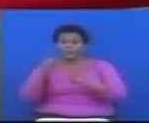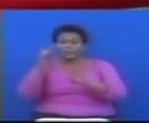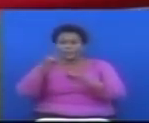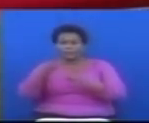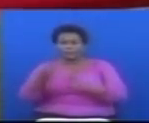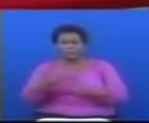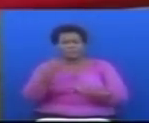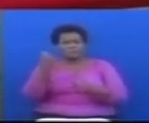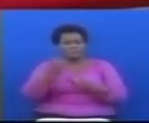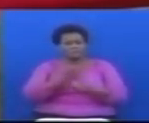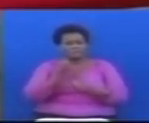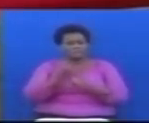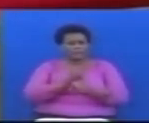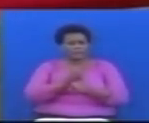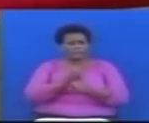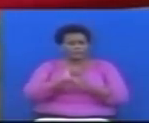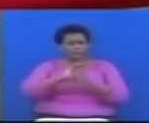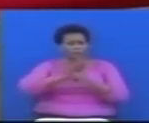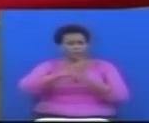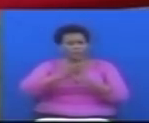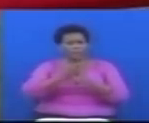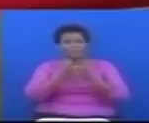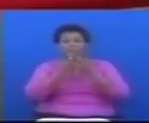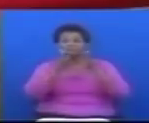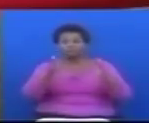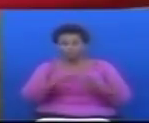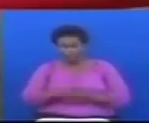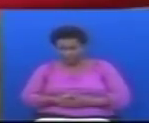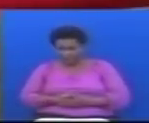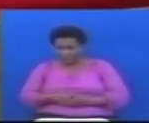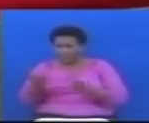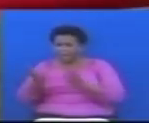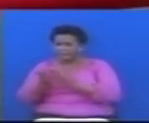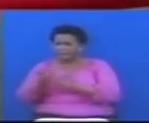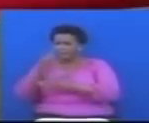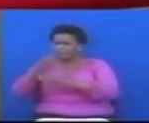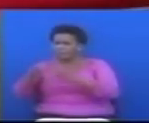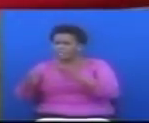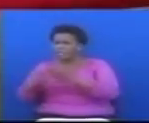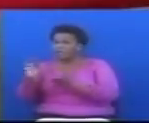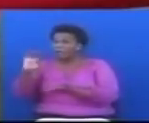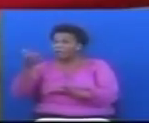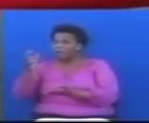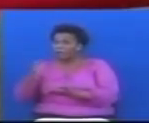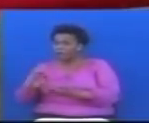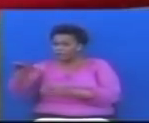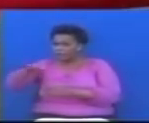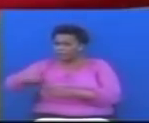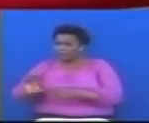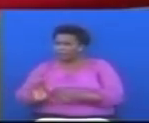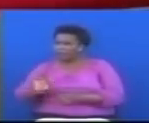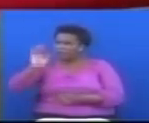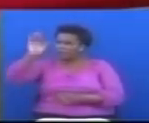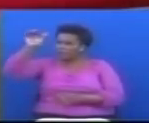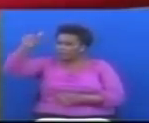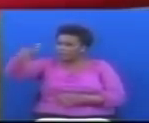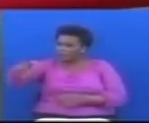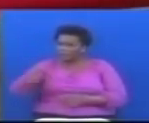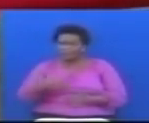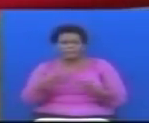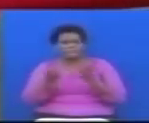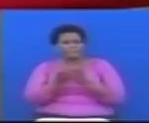yani rehabilitation works, kwa kiwango cha zege katika sehemu za maeneo milimani na ujenzi wa miundombinu ya